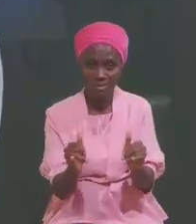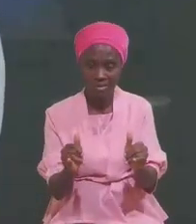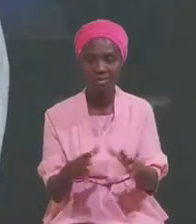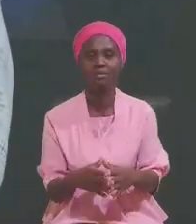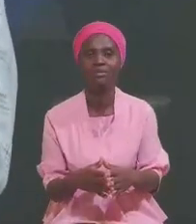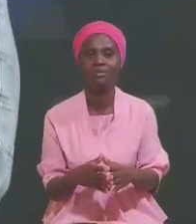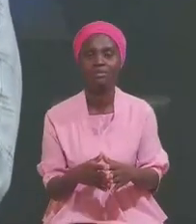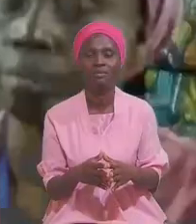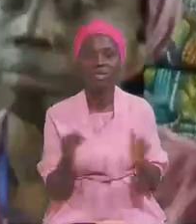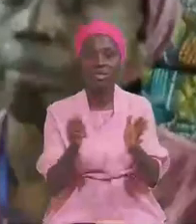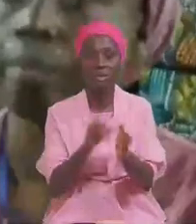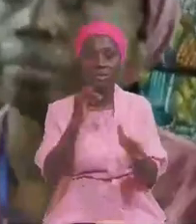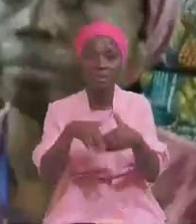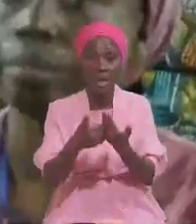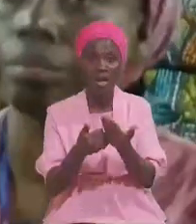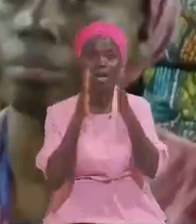miracle ce soir.